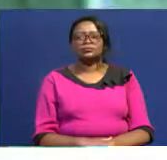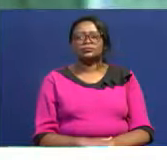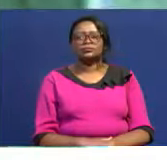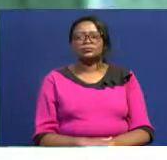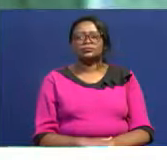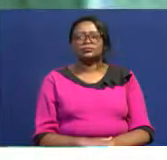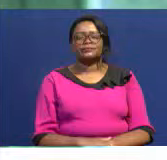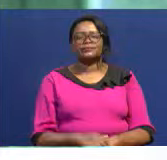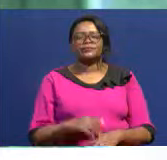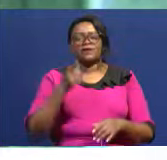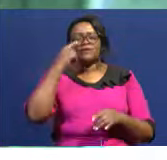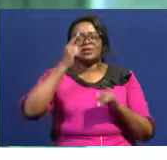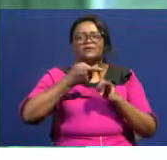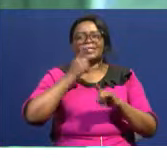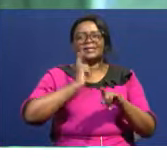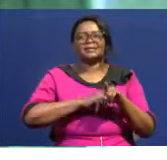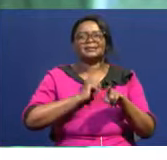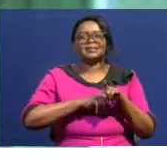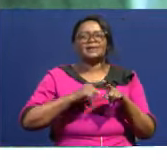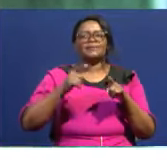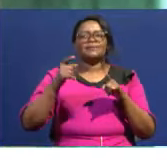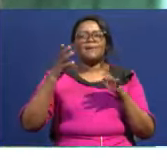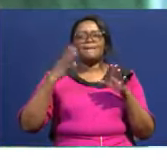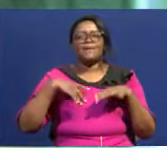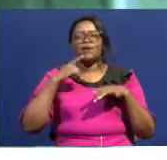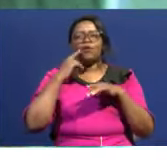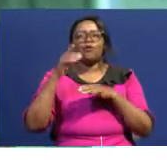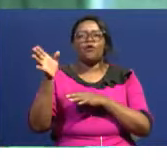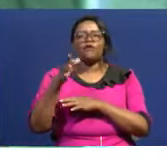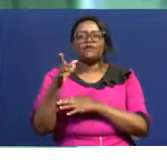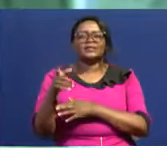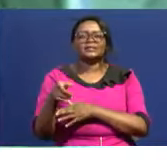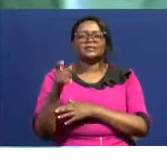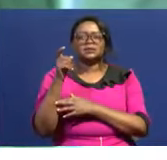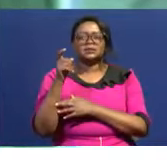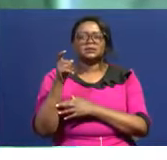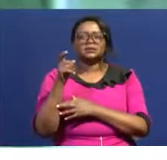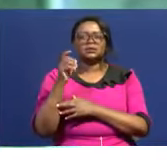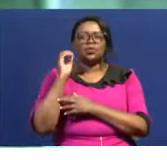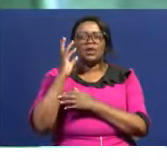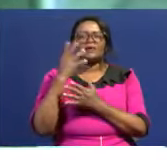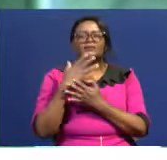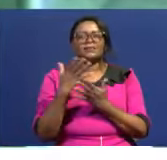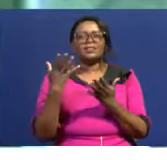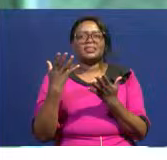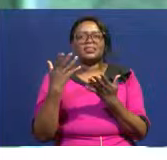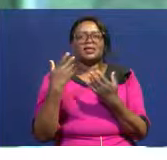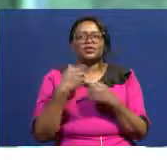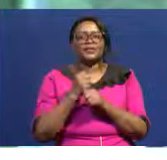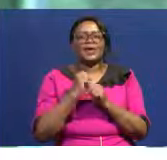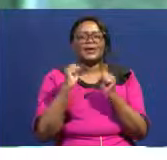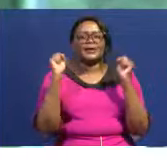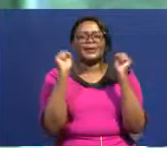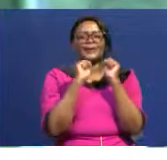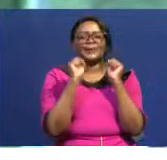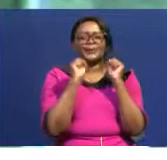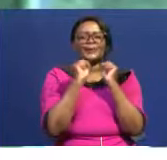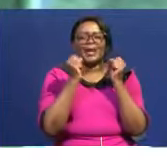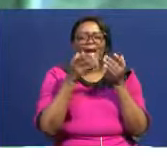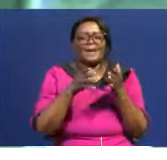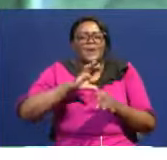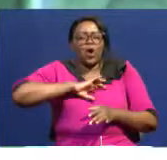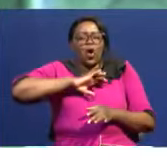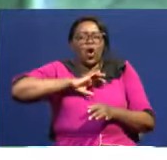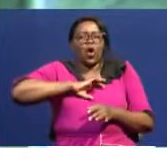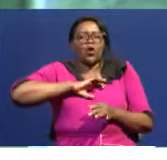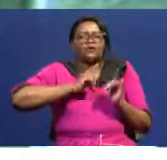Kwa mara ya kwanza, wavuvi wa hapa watakuwa na chombo cha kutengeza barafu hapa kwao, chao